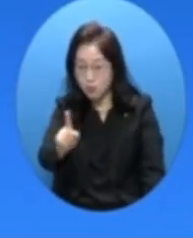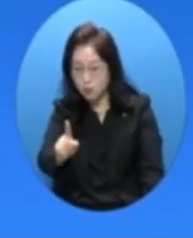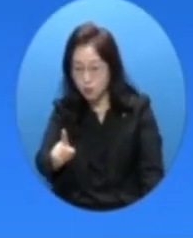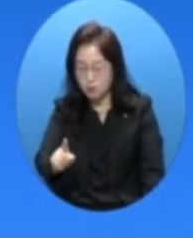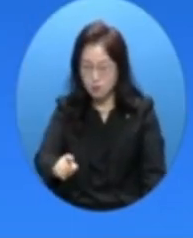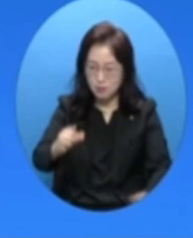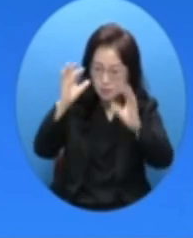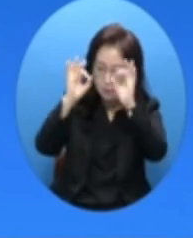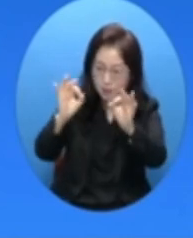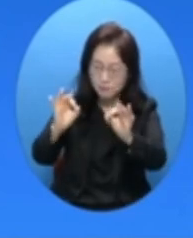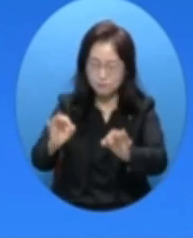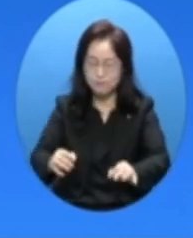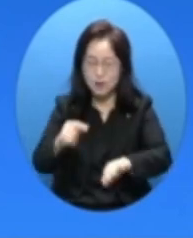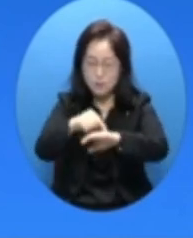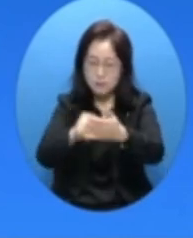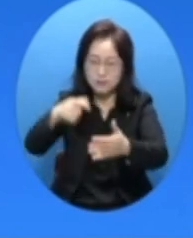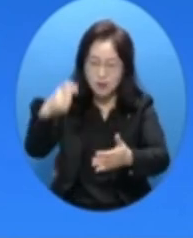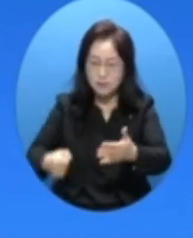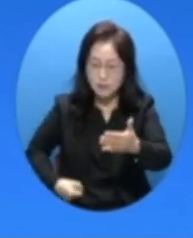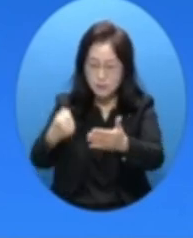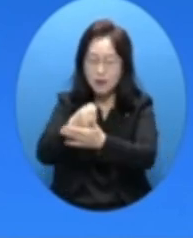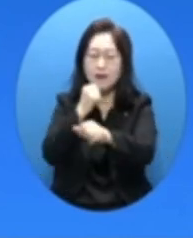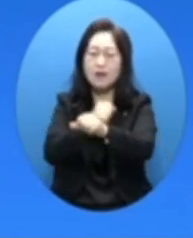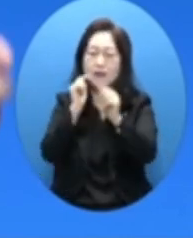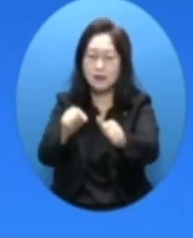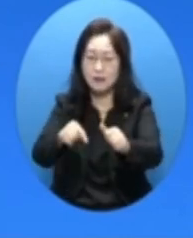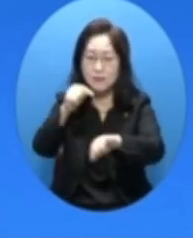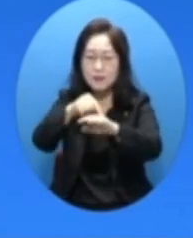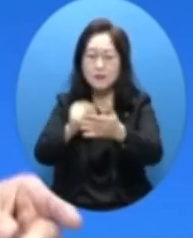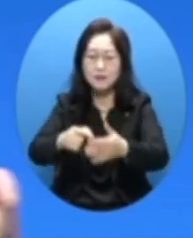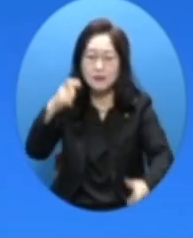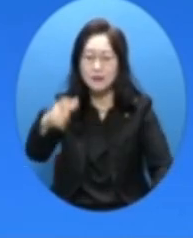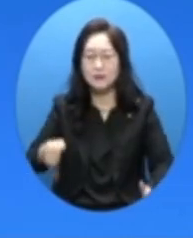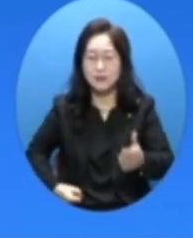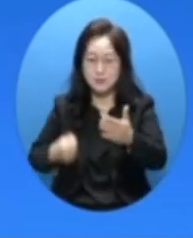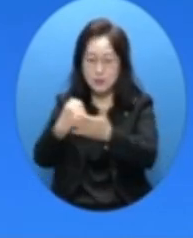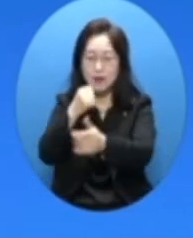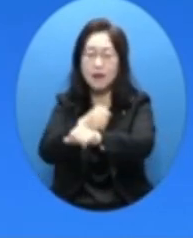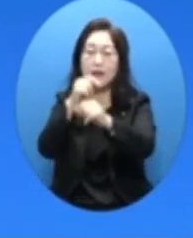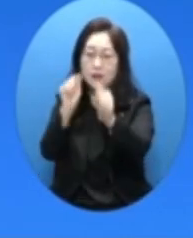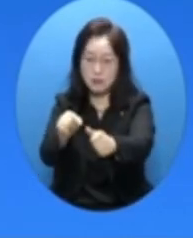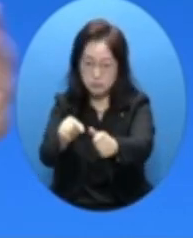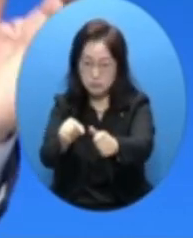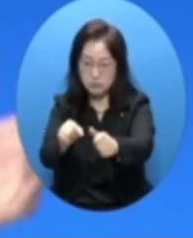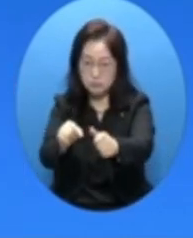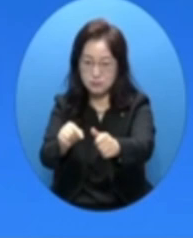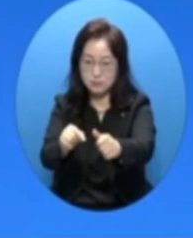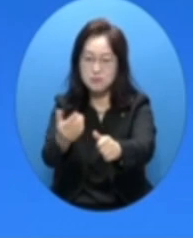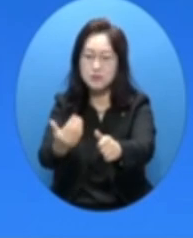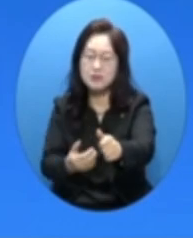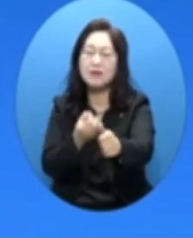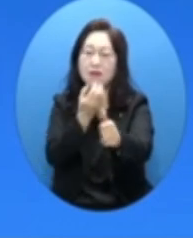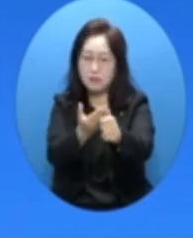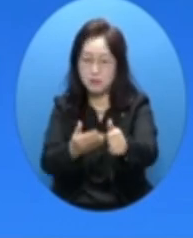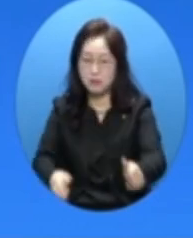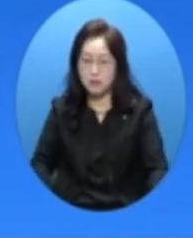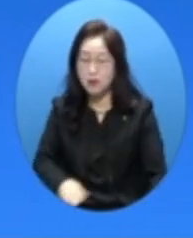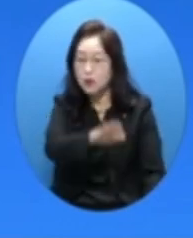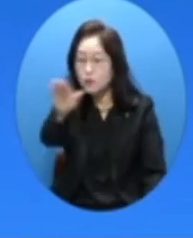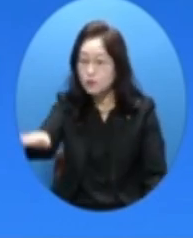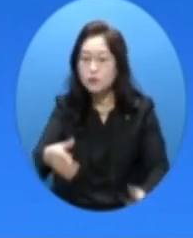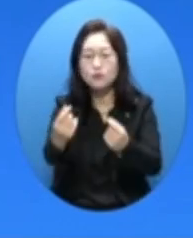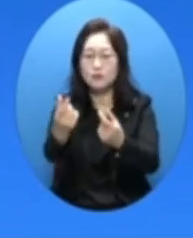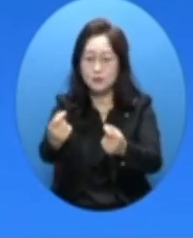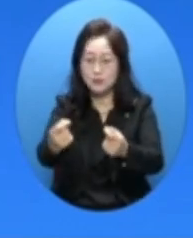마음을 강하게 하고 담대히 하라 마음을 강하게 하고 담대하라 우리가 코로나 3년을 지나면서